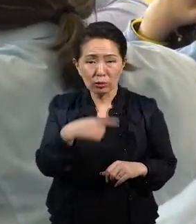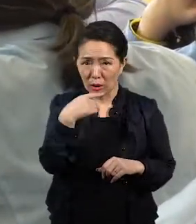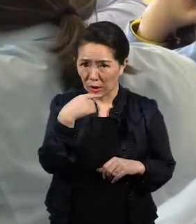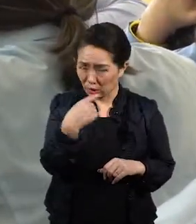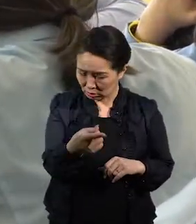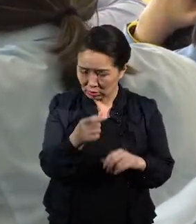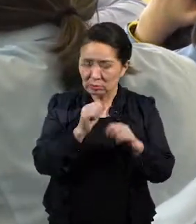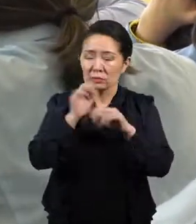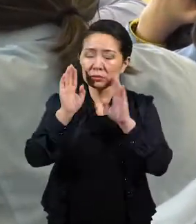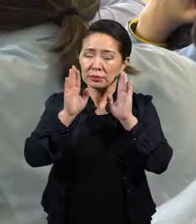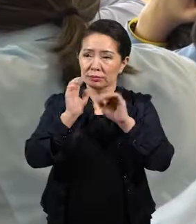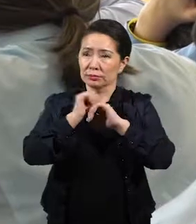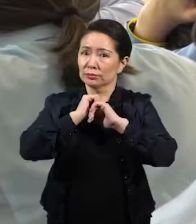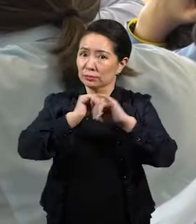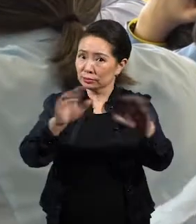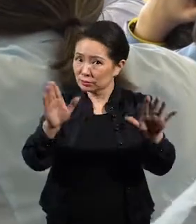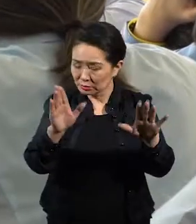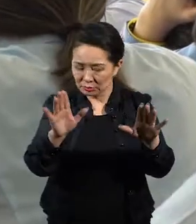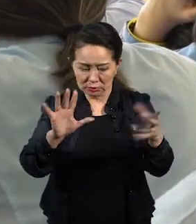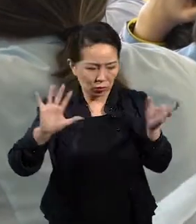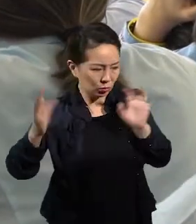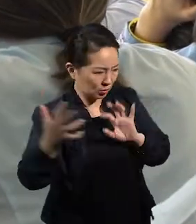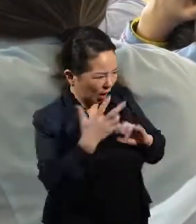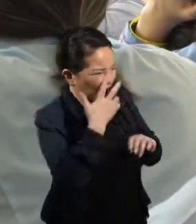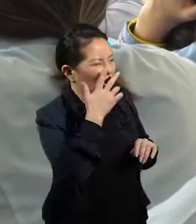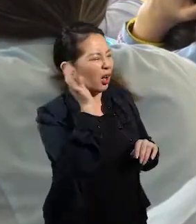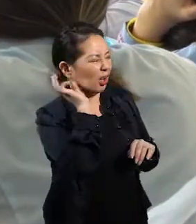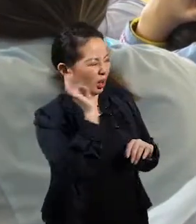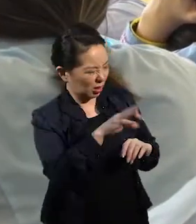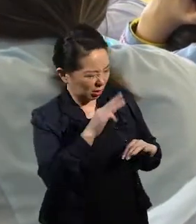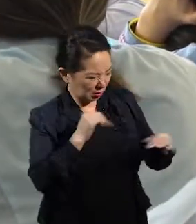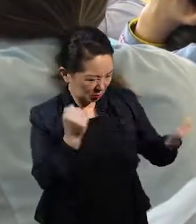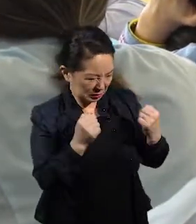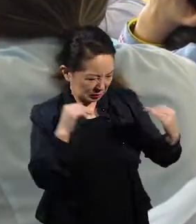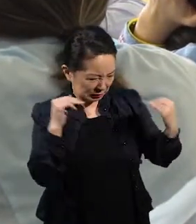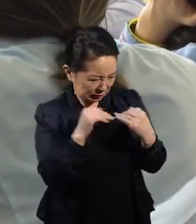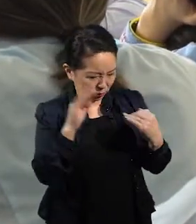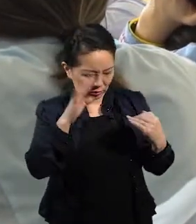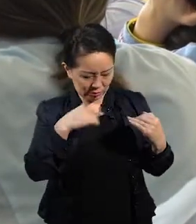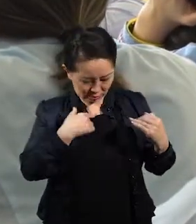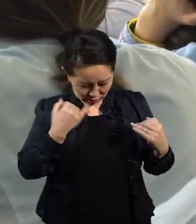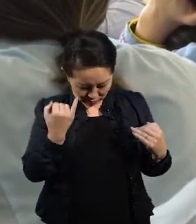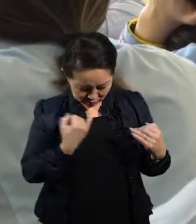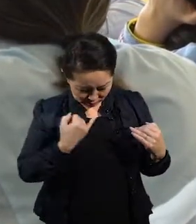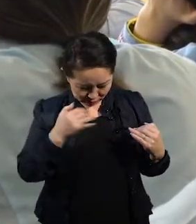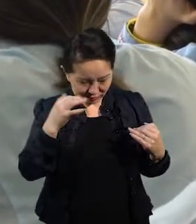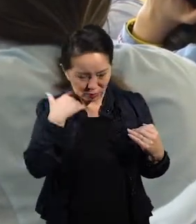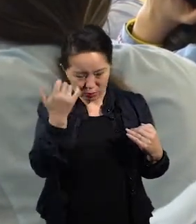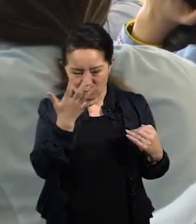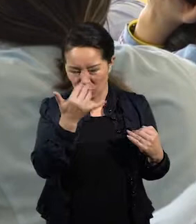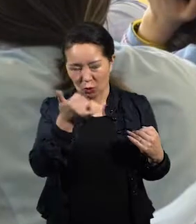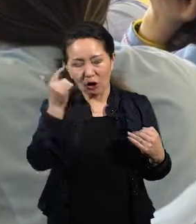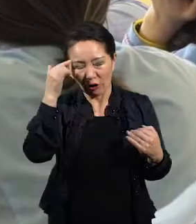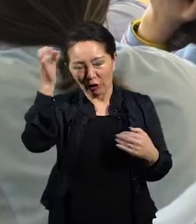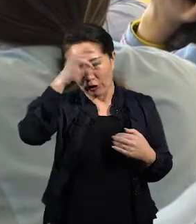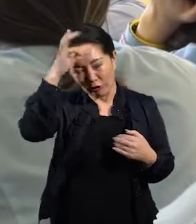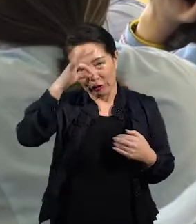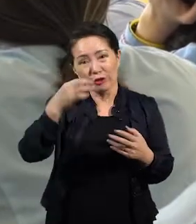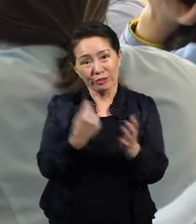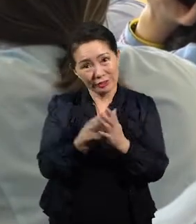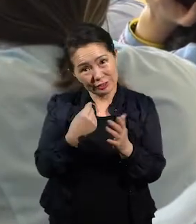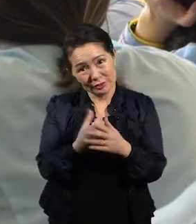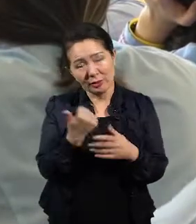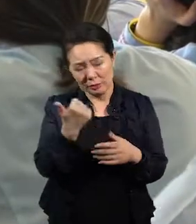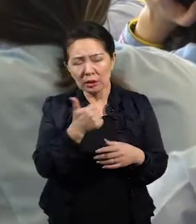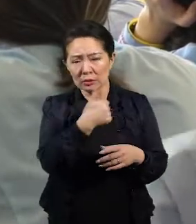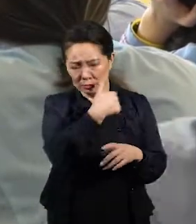нөгөө нэг бичлэг хийгээд олон нийтэд тавих юм бол зарим хүмүүс одоо за би бас ингэж ийм хэрэлдээд байдаг болохоор ингэх муухай харагддаг юм байна. Ингэх ёсгүй байна